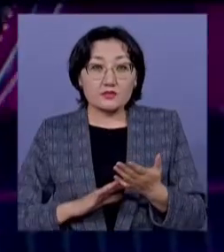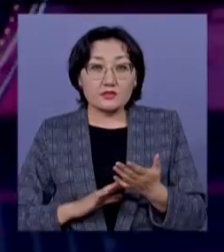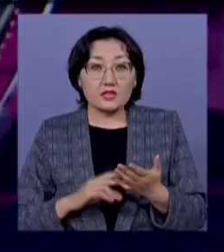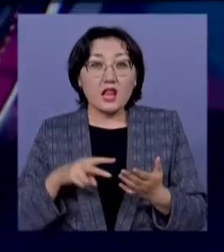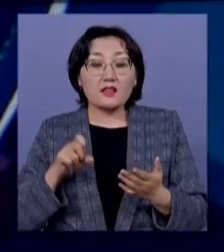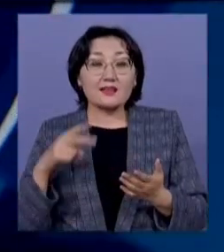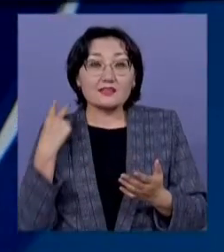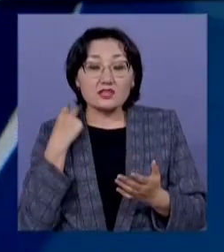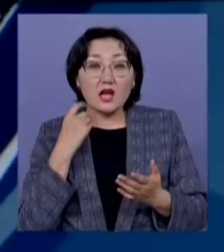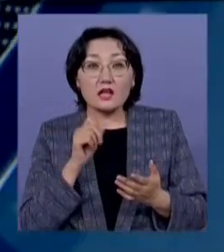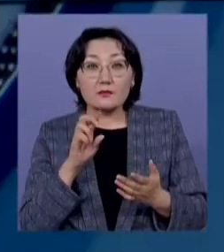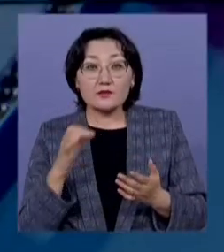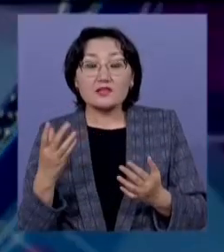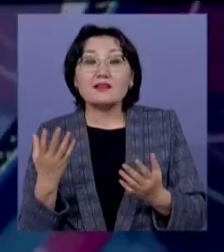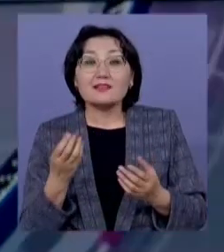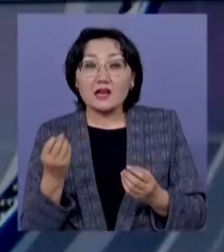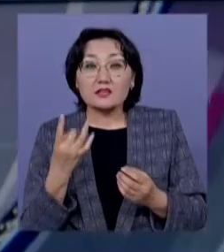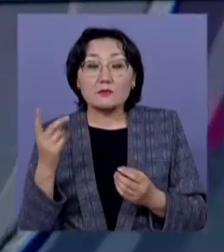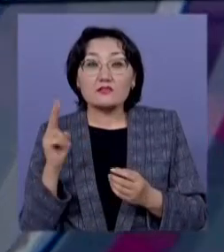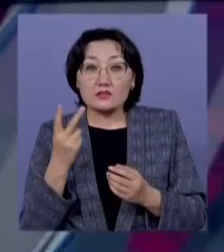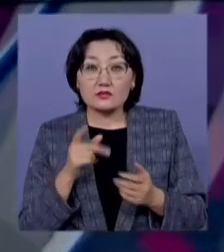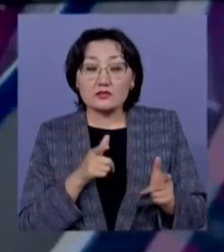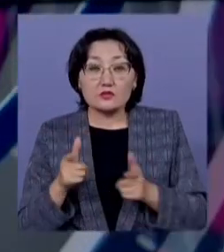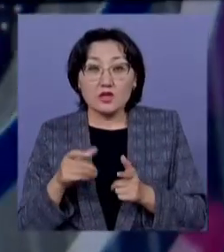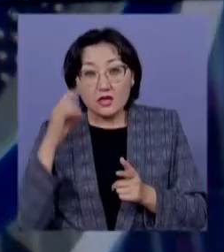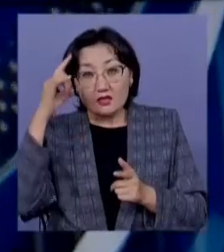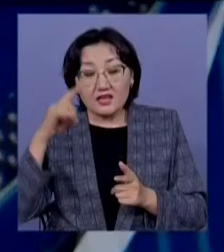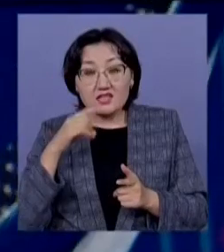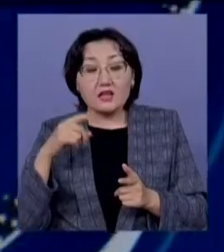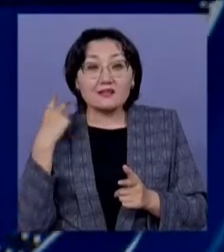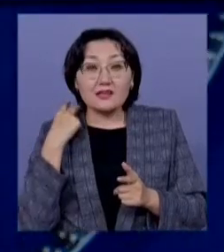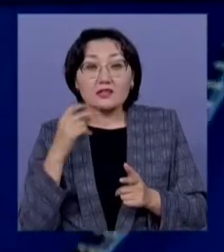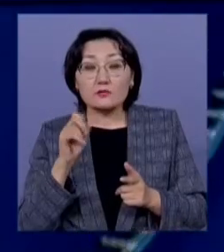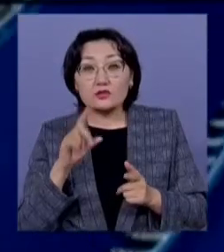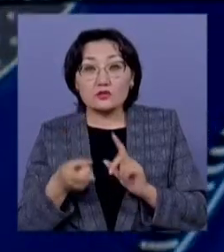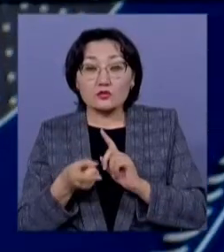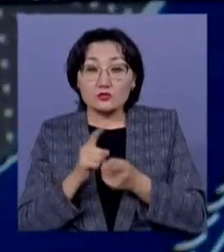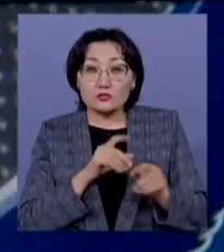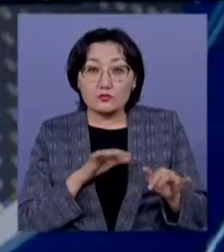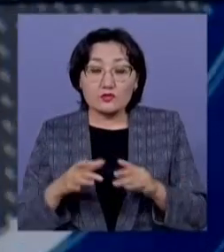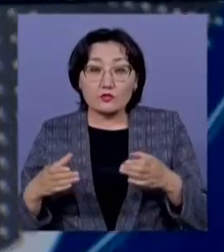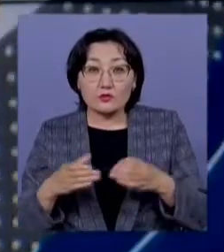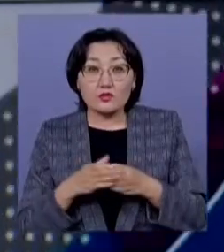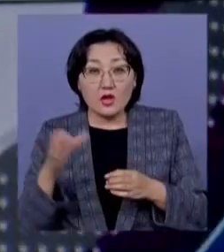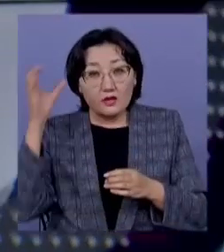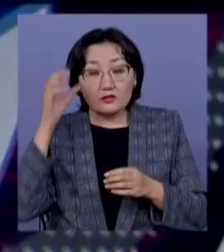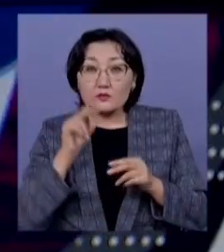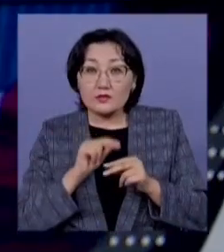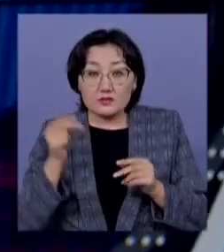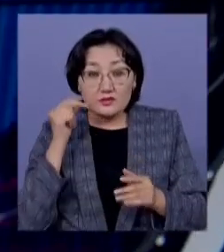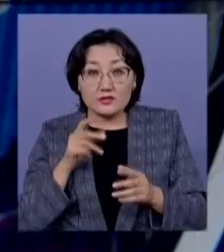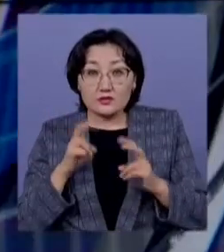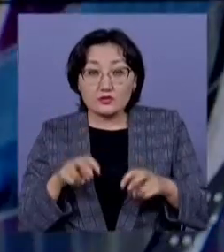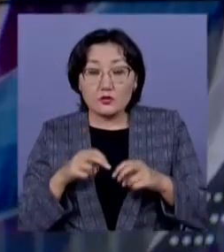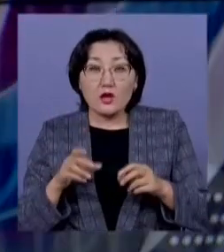Латын әліпбиінің тағы бір нұсқасы әзірленді. Қазақ тілін латын графикасына көшіру жөніндегі жұмыс тобымен ғылыми зерттеу